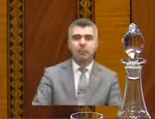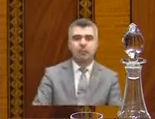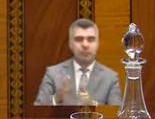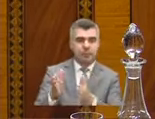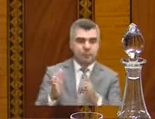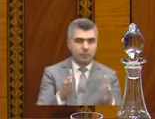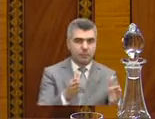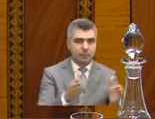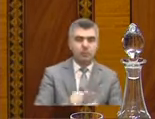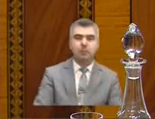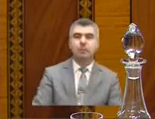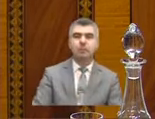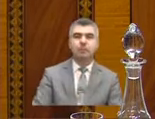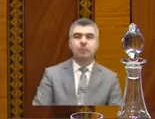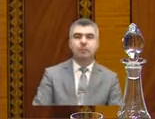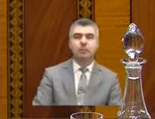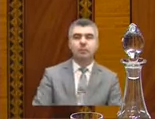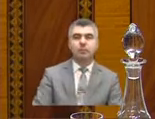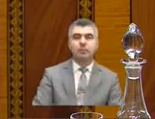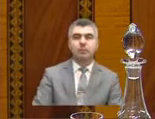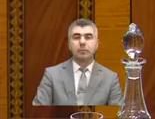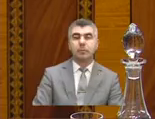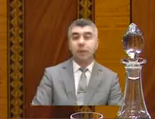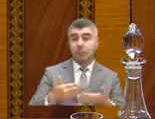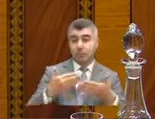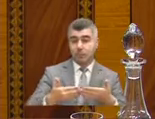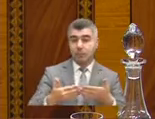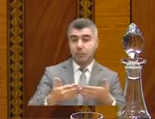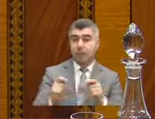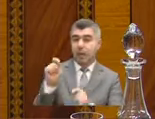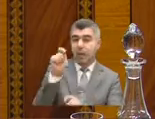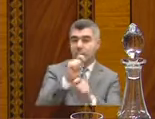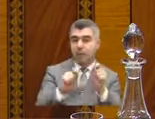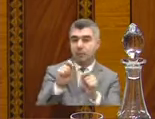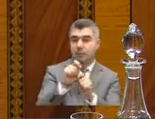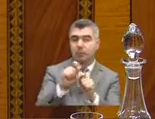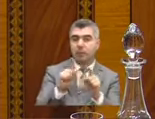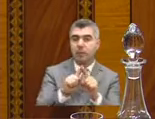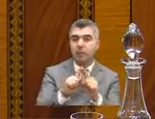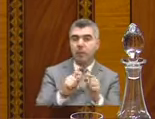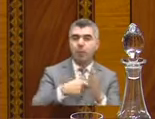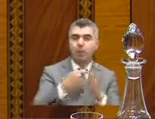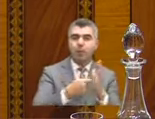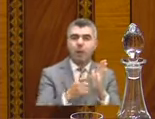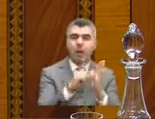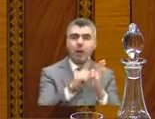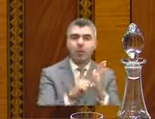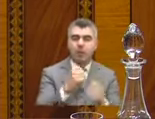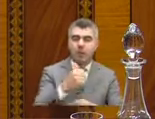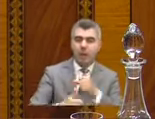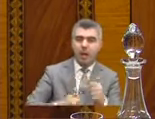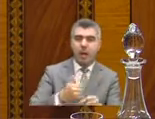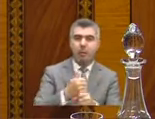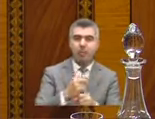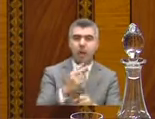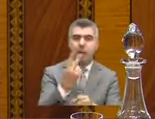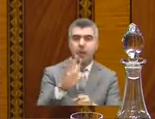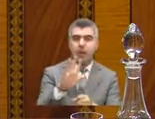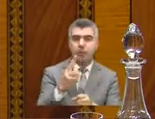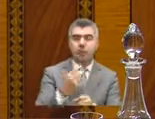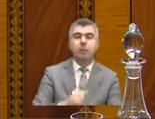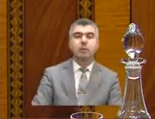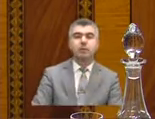السيدات والسادة، يتزامن إعداد وتقديم مشروع قانون المالية لسنة 2025